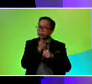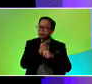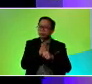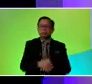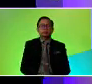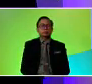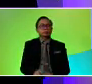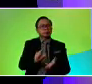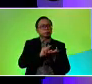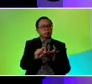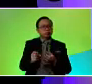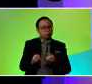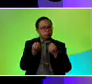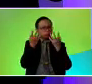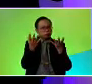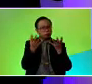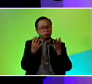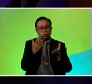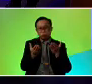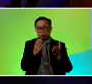kalian tinggal gaji itu terlalu besar